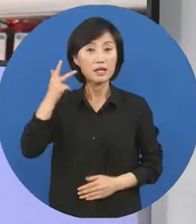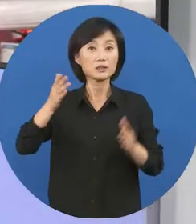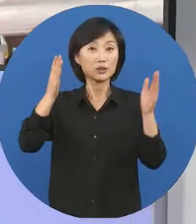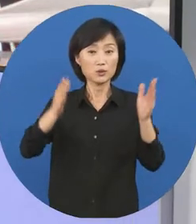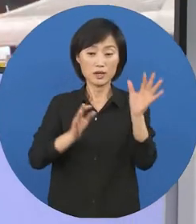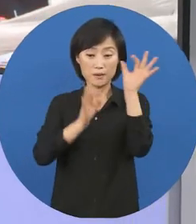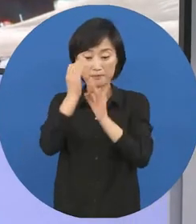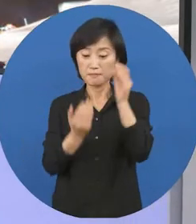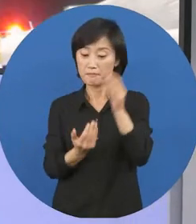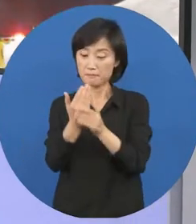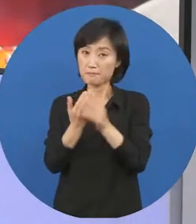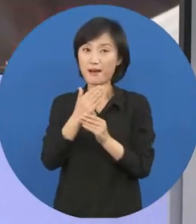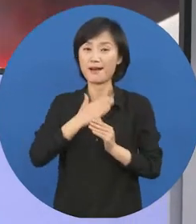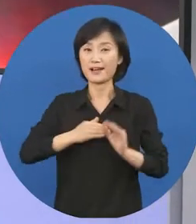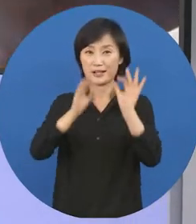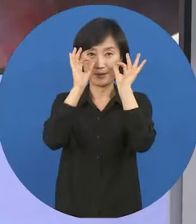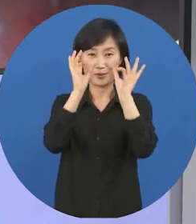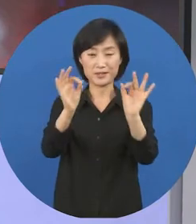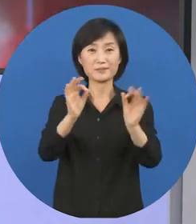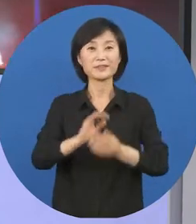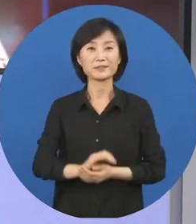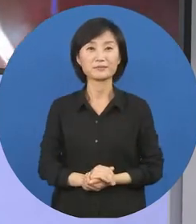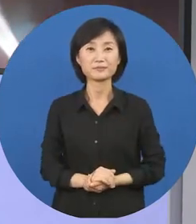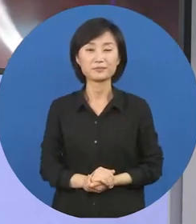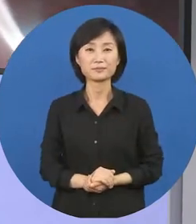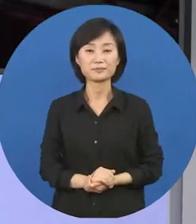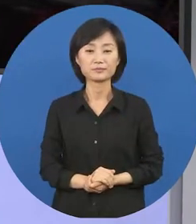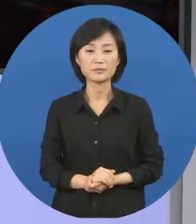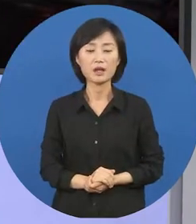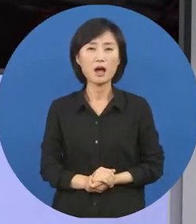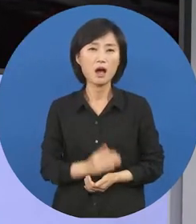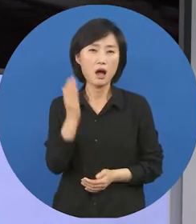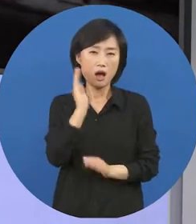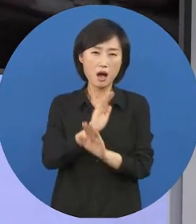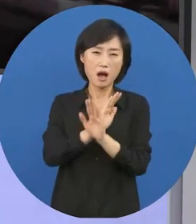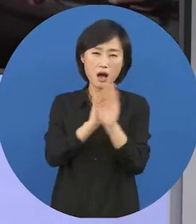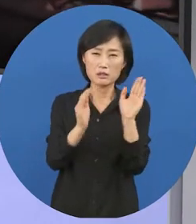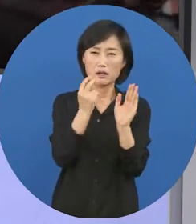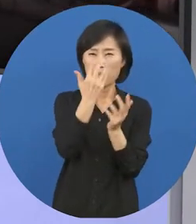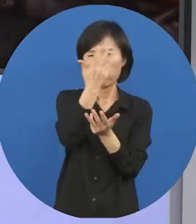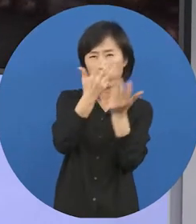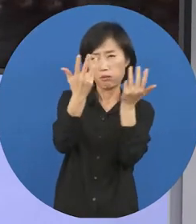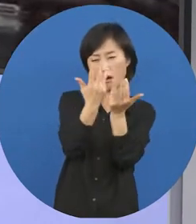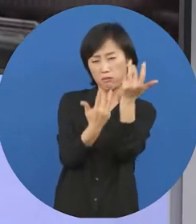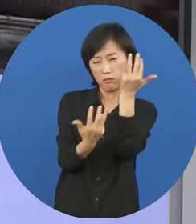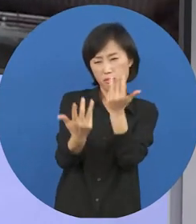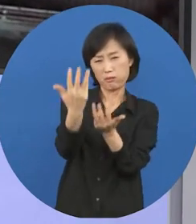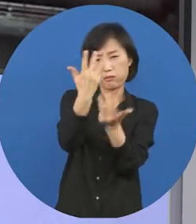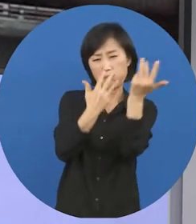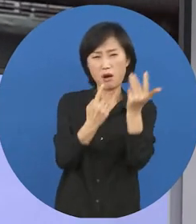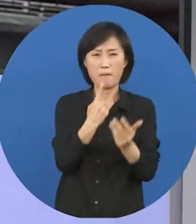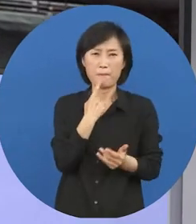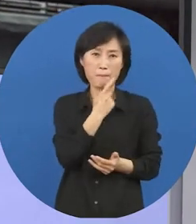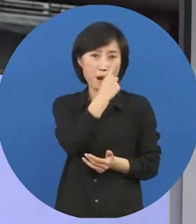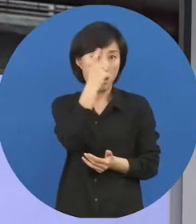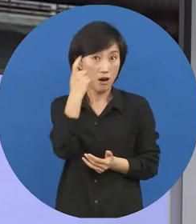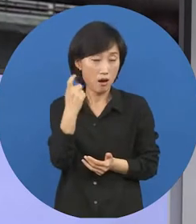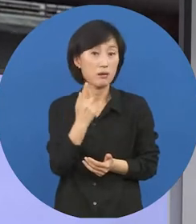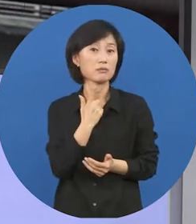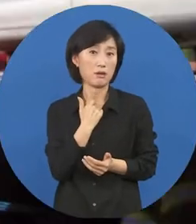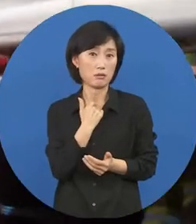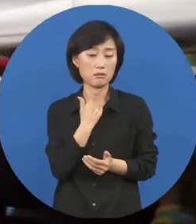한주간 사건 사고를 알아보는 현장출동 365일 입니다 하늘이 연기로 뒤덮여 아치 뱉던 화제 사고가